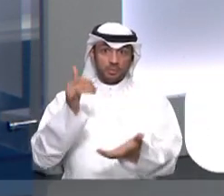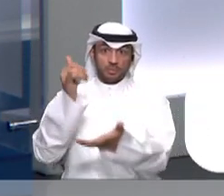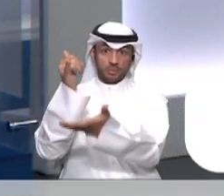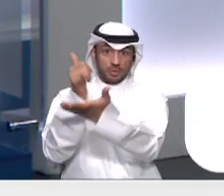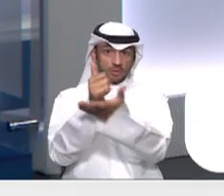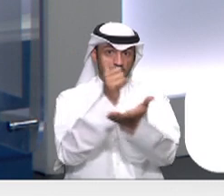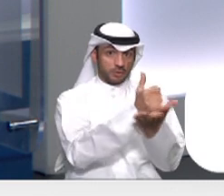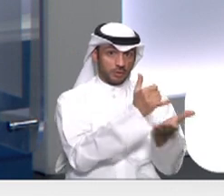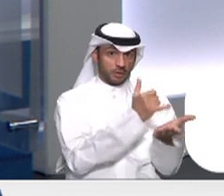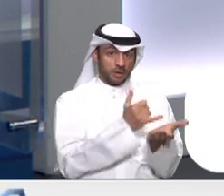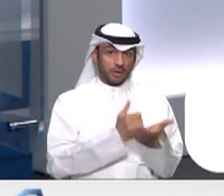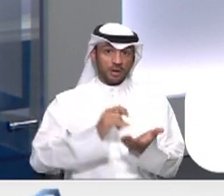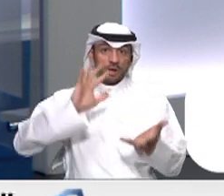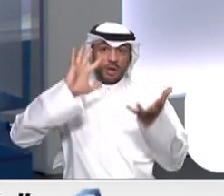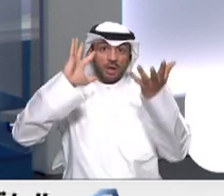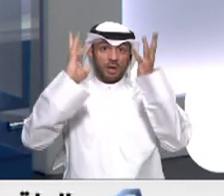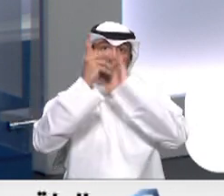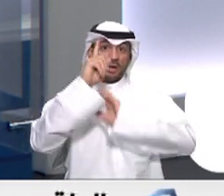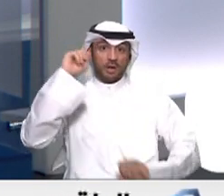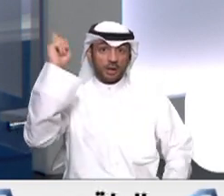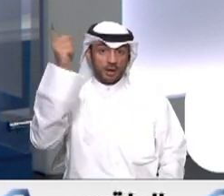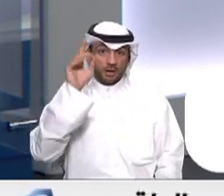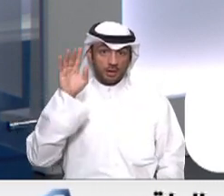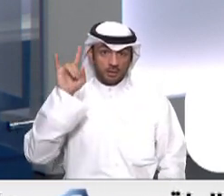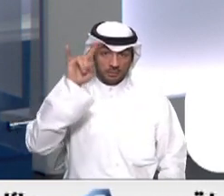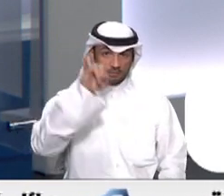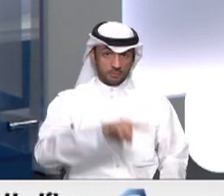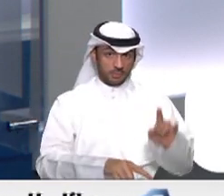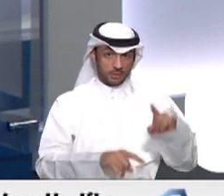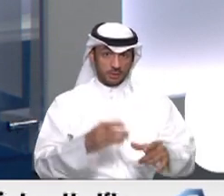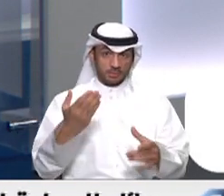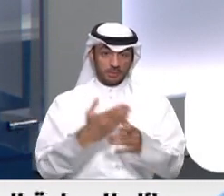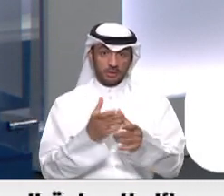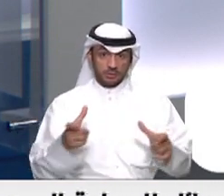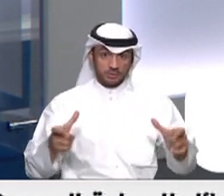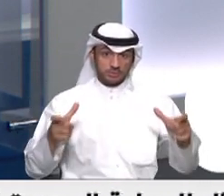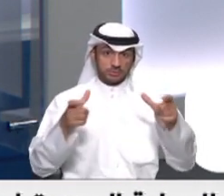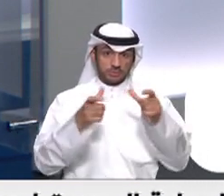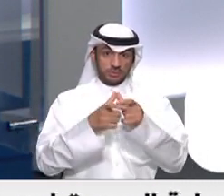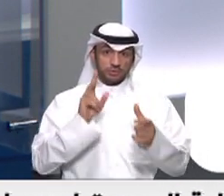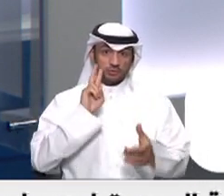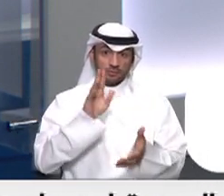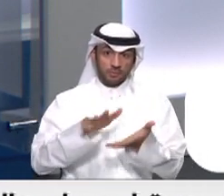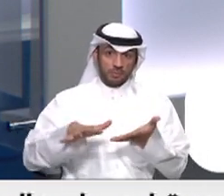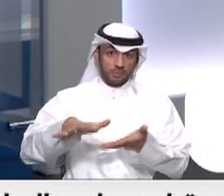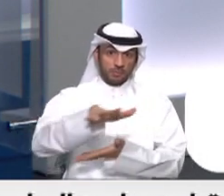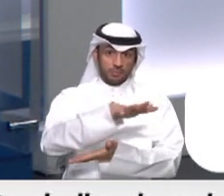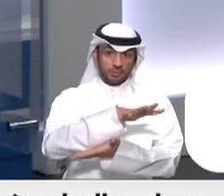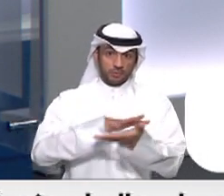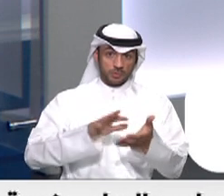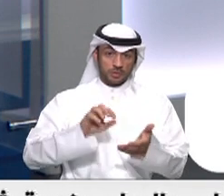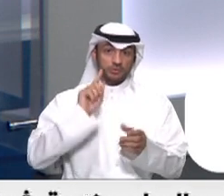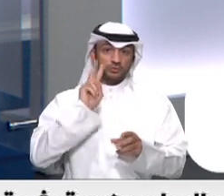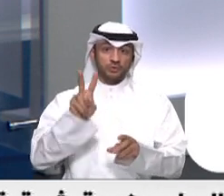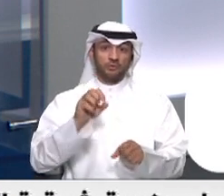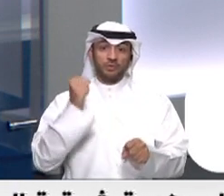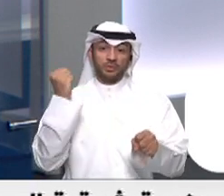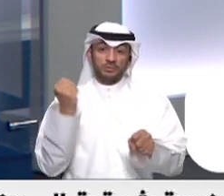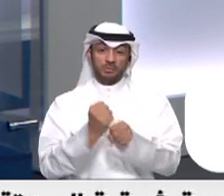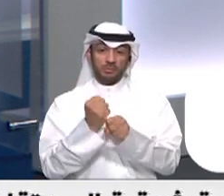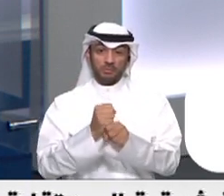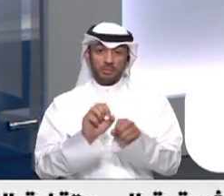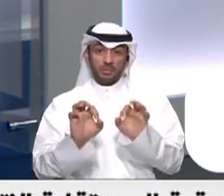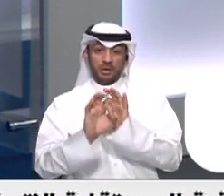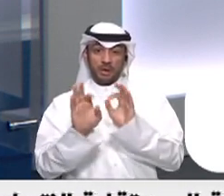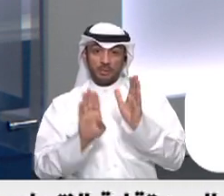اللوجستي من أنحاء العالم لمناقشة التوجهات الرئيسية والتحديات التي تواجه القطاع والفرص المتاحة، كما